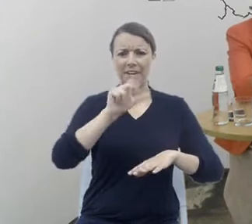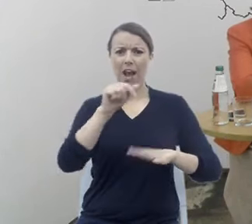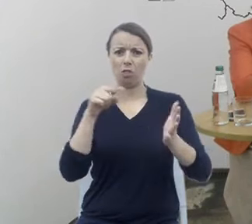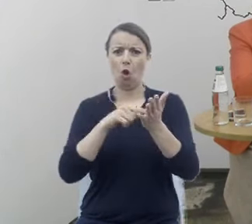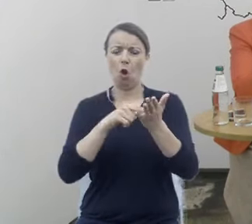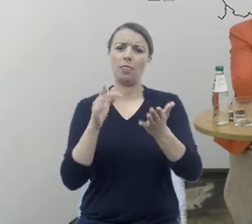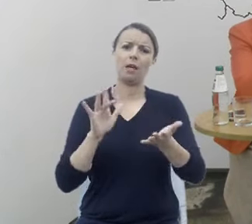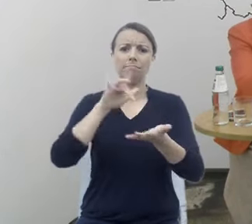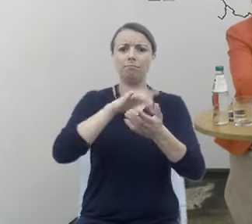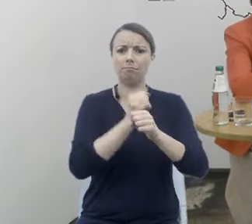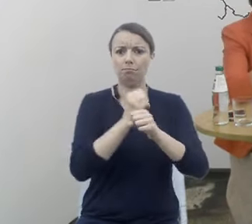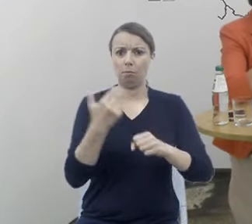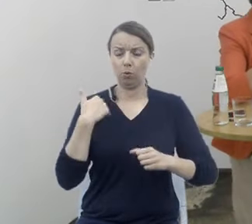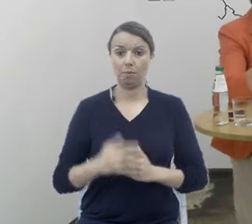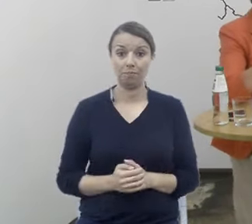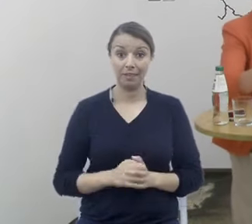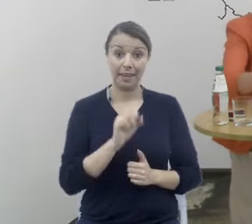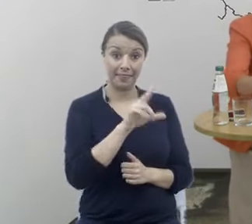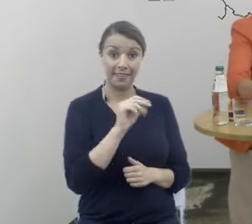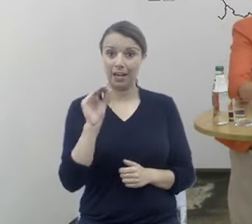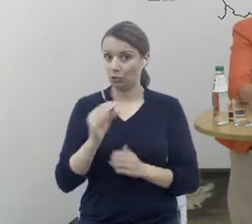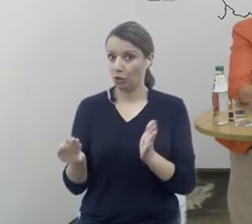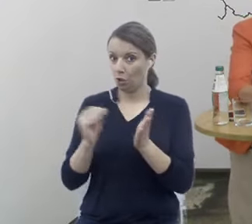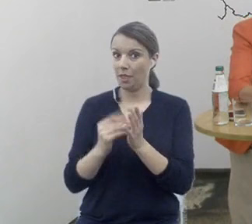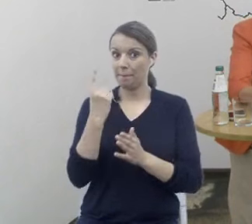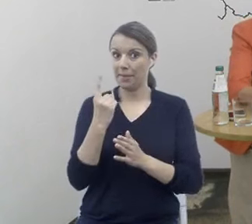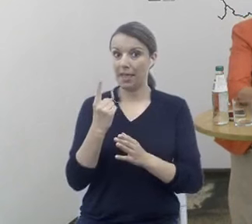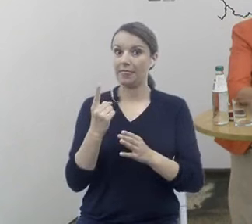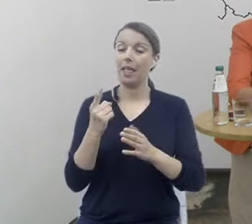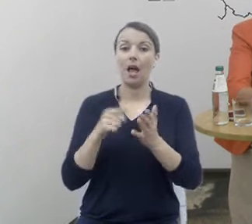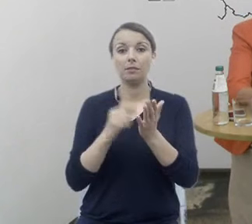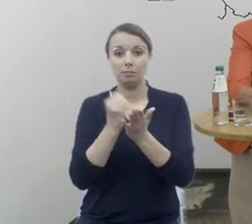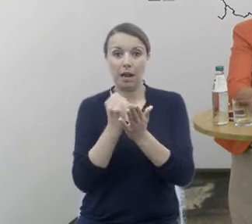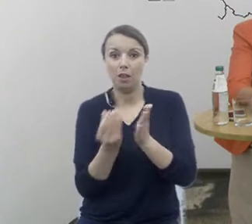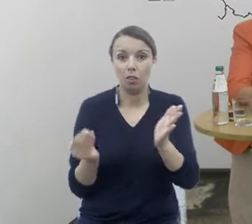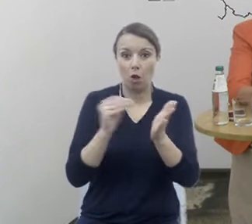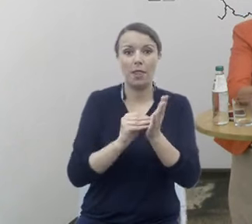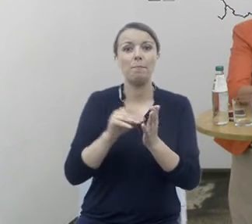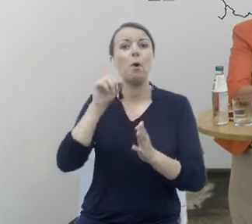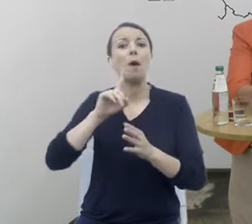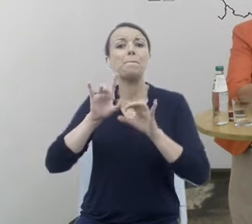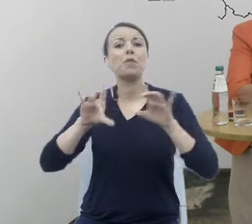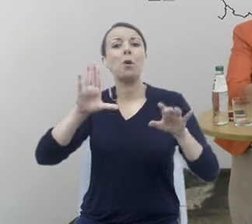Ale tu bym dopowiedział jedną rzecz, bo profesor Berendt jak gdyby w pośpiechu pominął. Wiadomo, że za